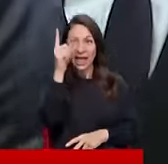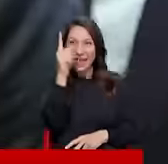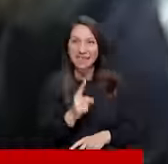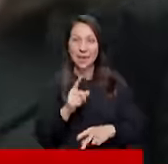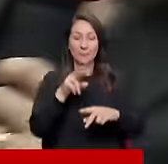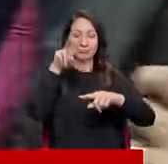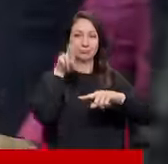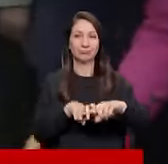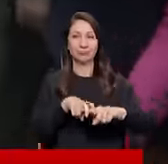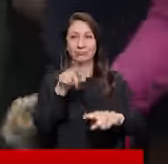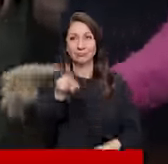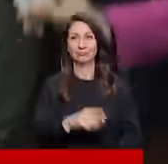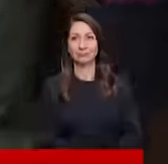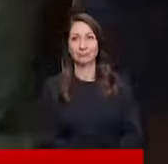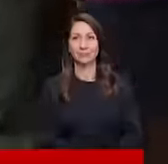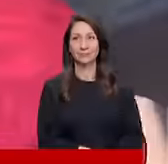kez makamında.